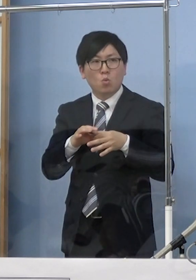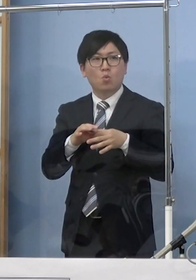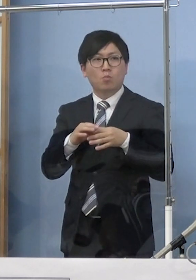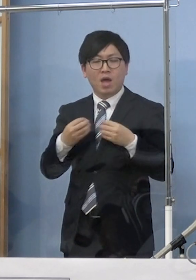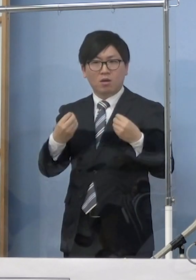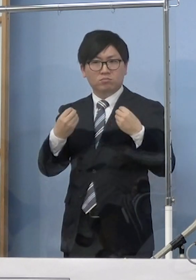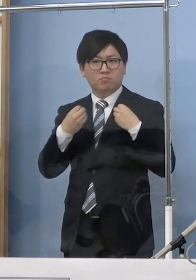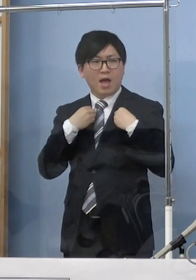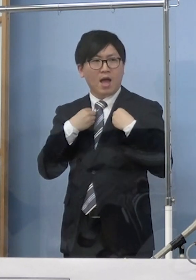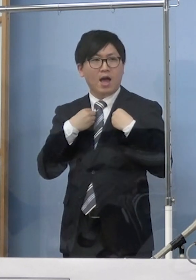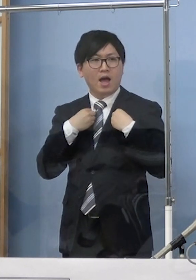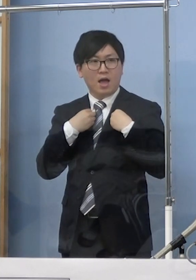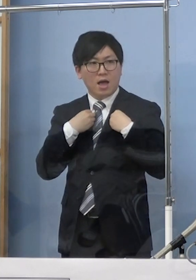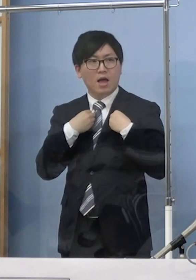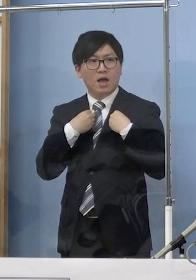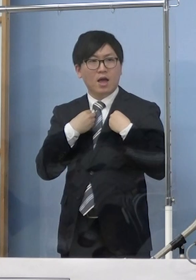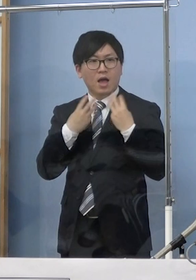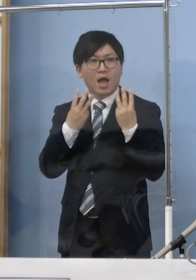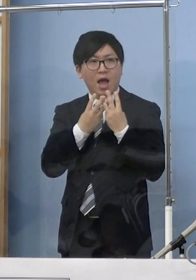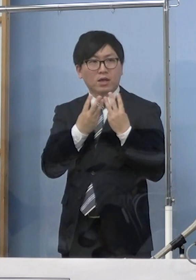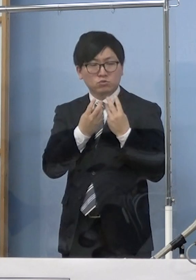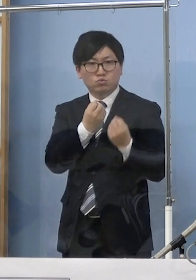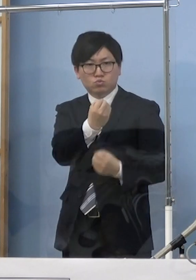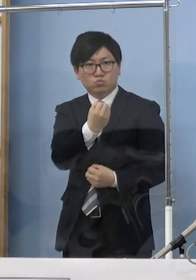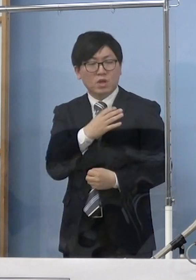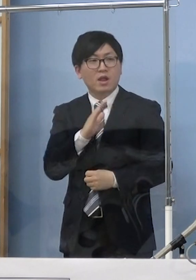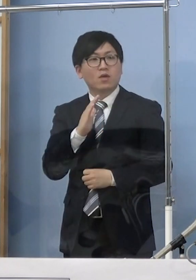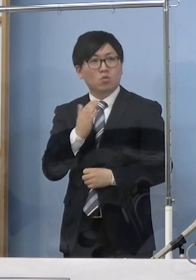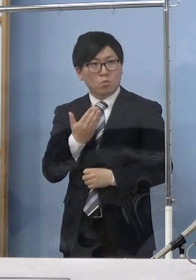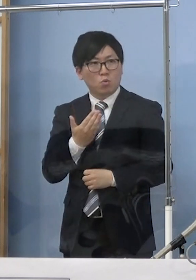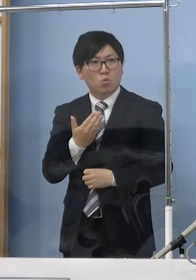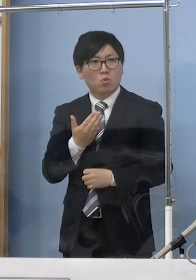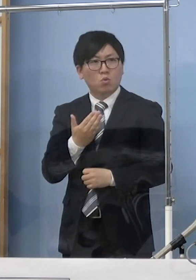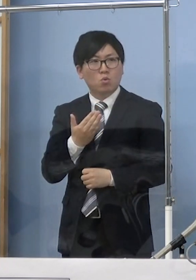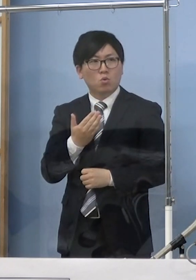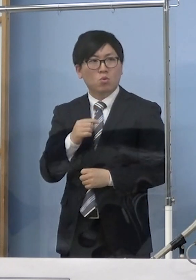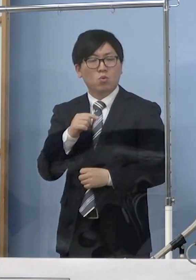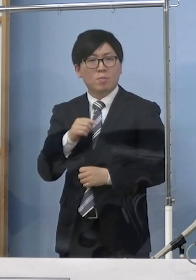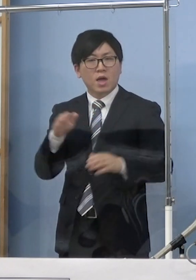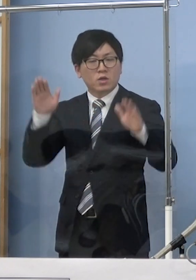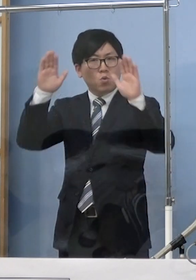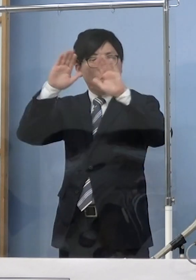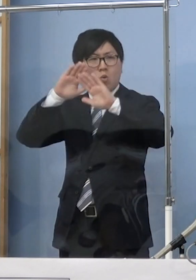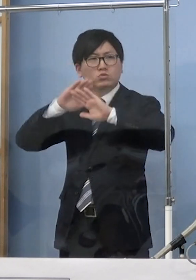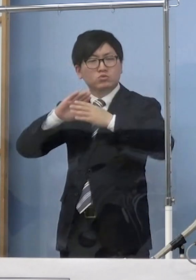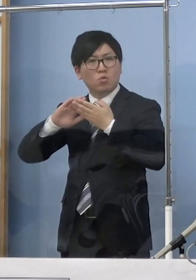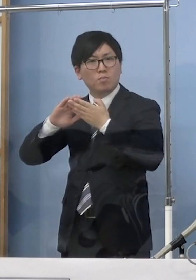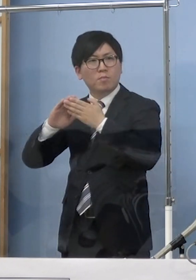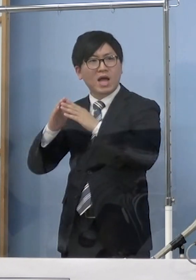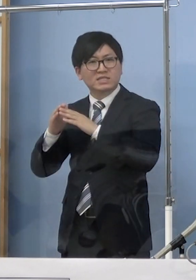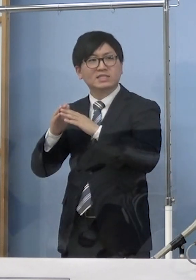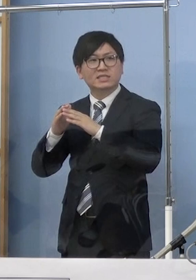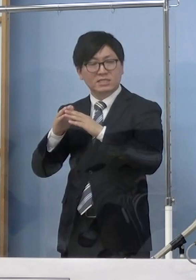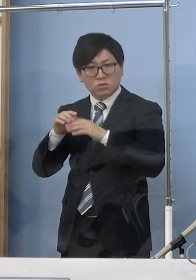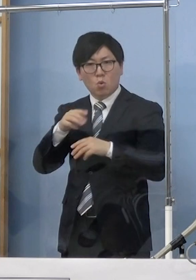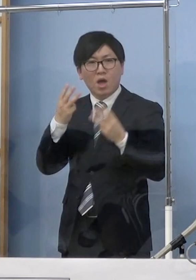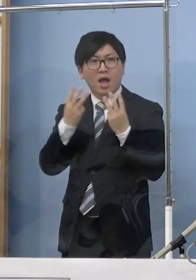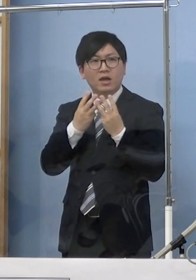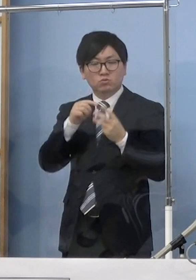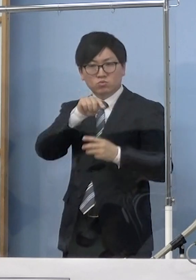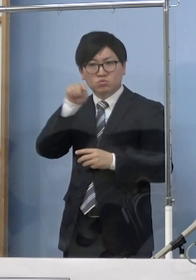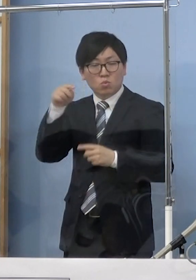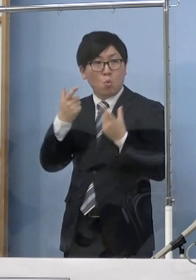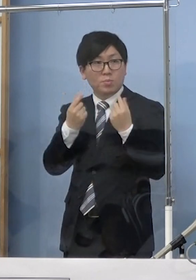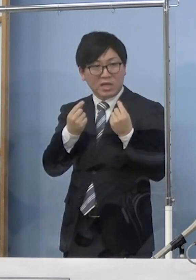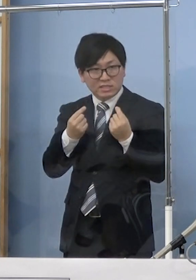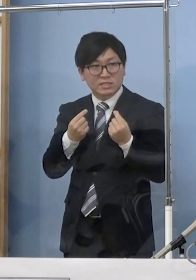城で感染されたという言い方をされたと思うんですが、あと夜の街イコール夜の街という理解でよろしいのか、この2点